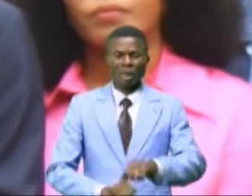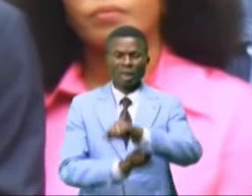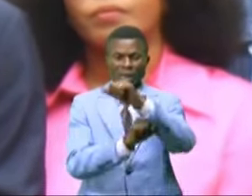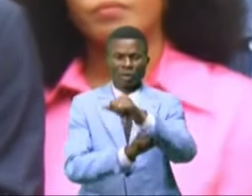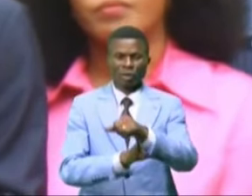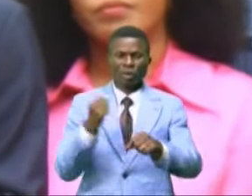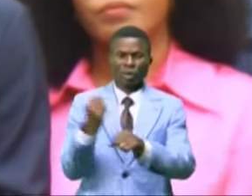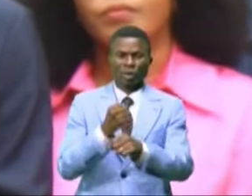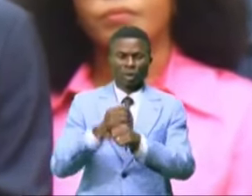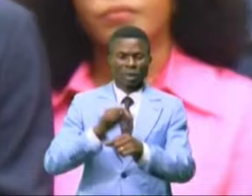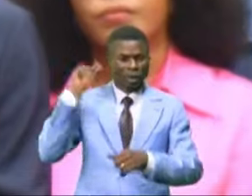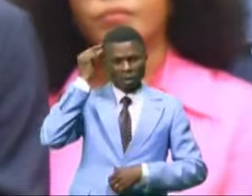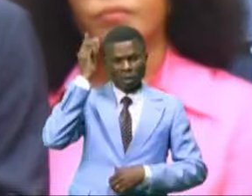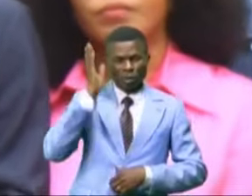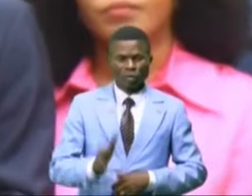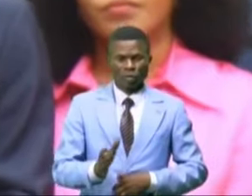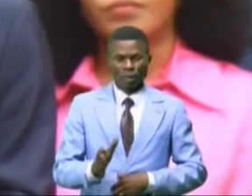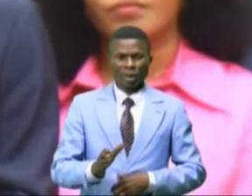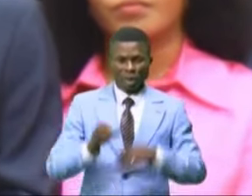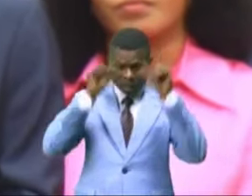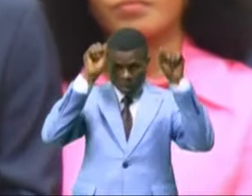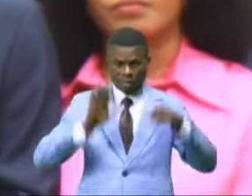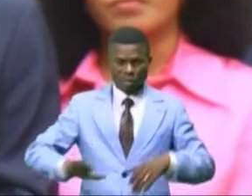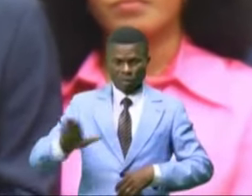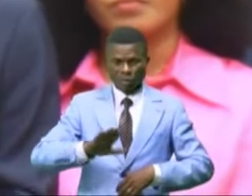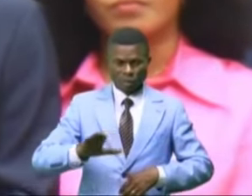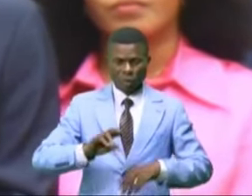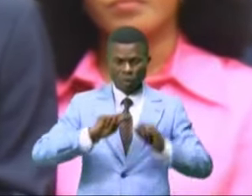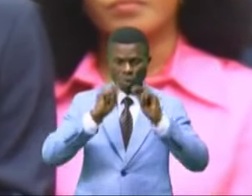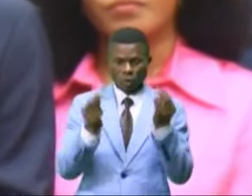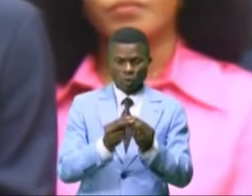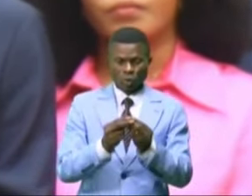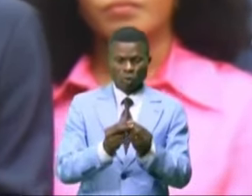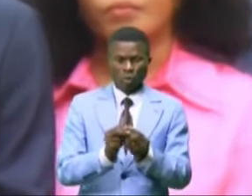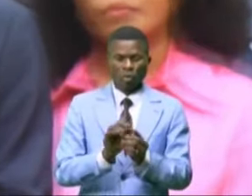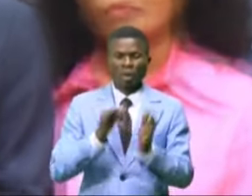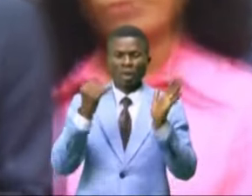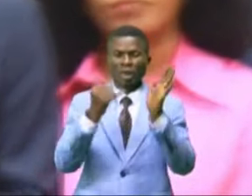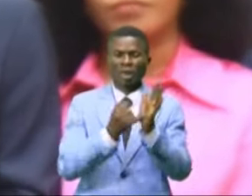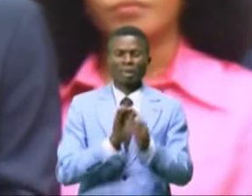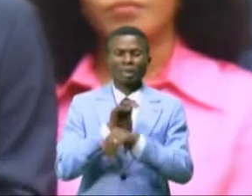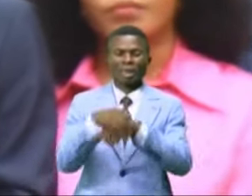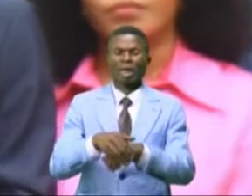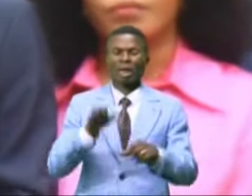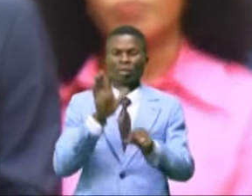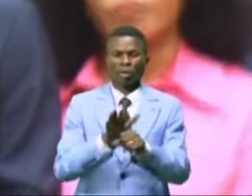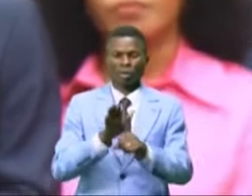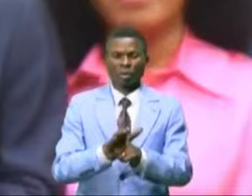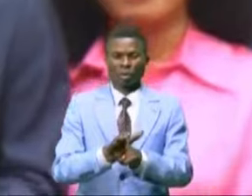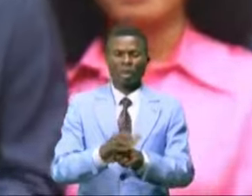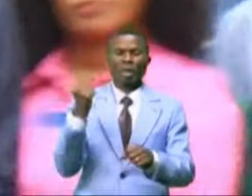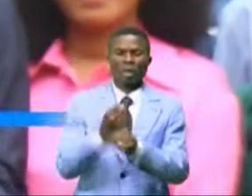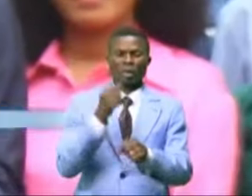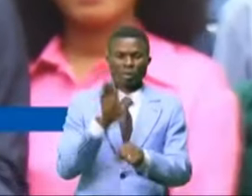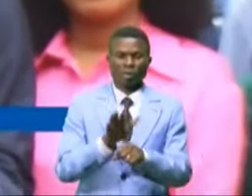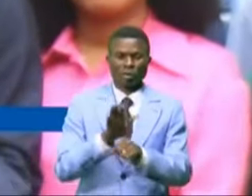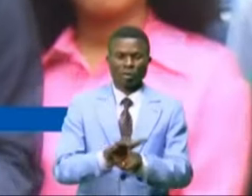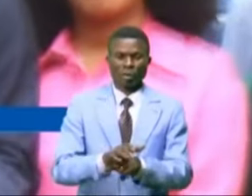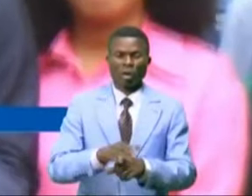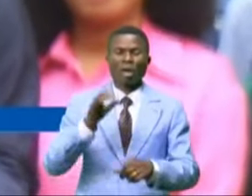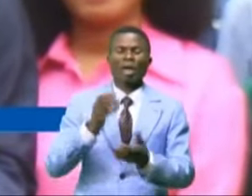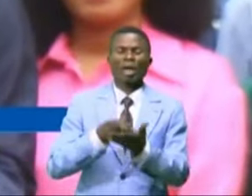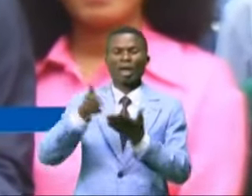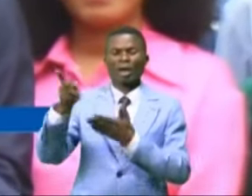de gouvernance du chef de l'État, structurée en 6 engagements majeurs ci-après. Plus d'emplois, plus de pouvoir